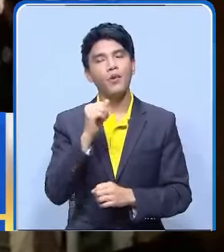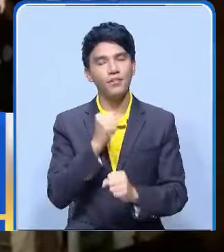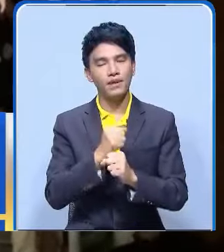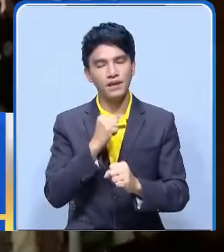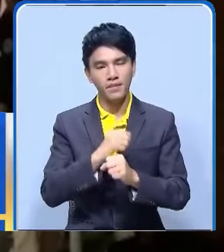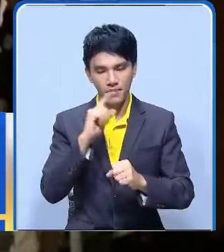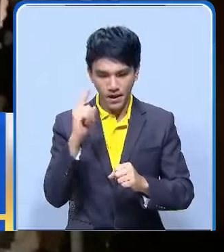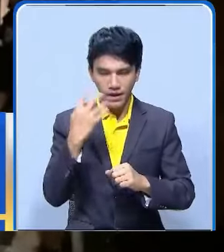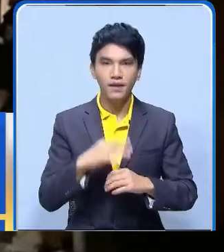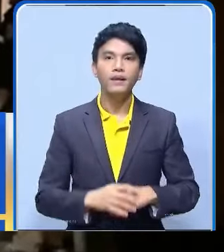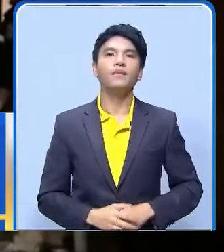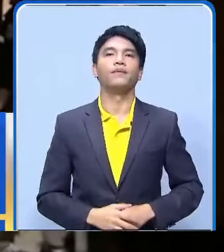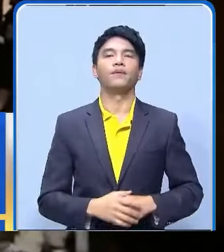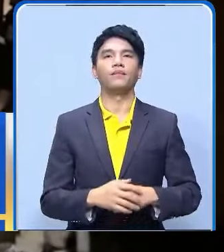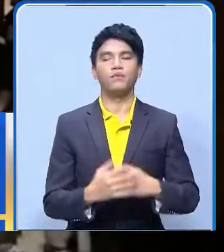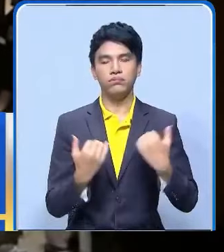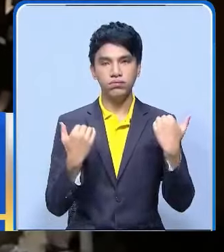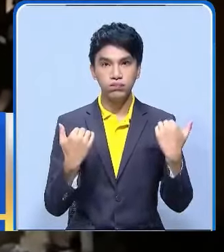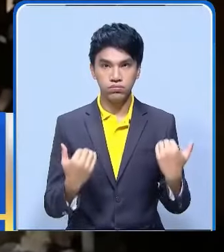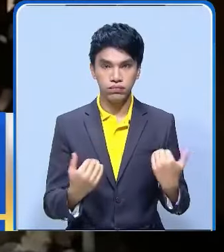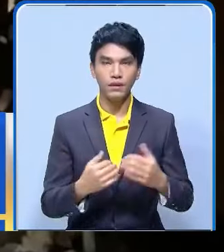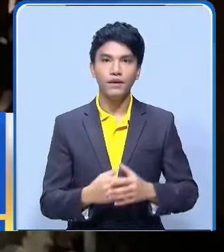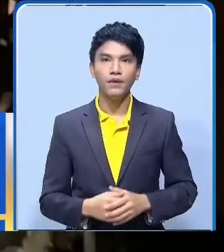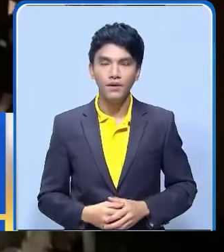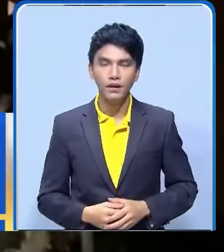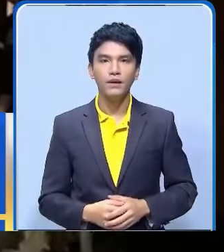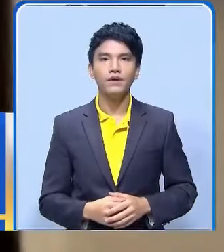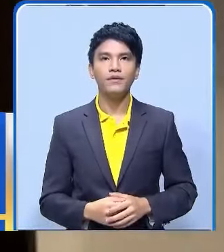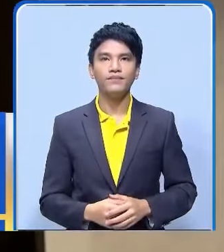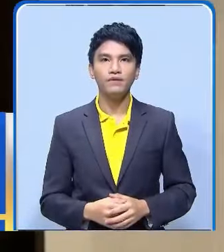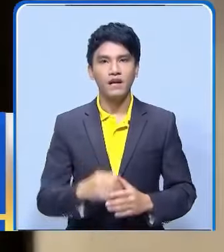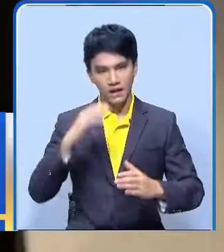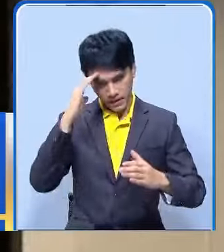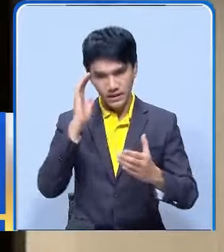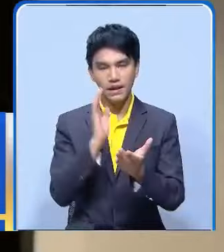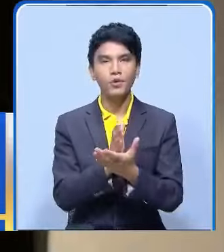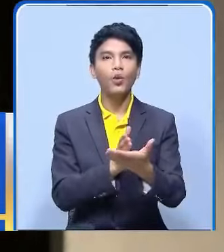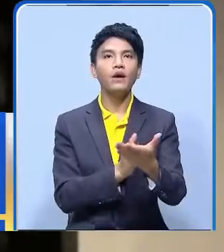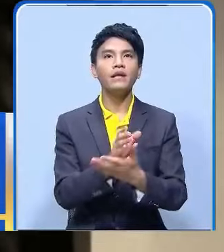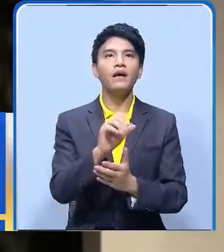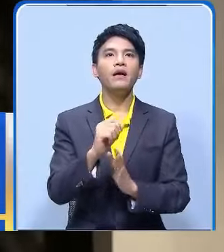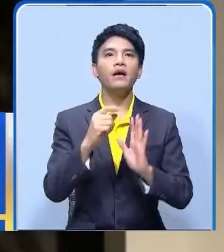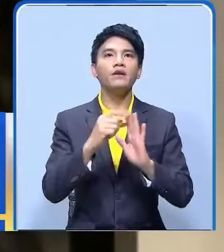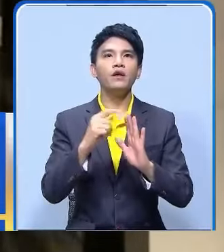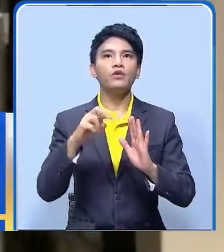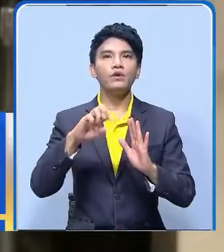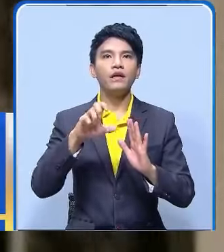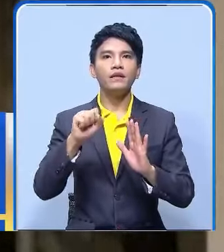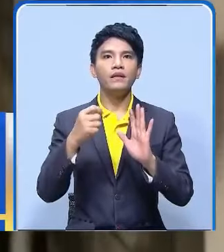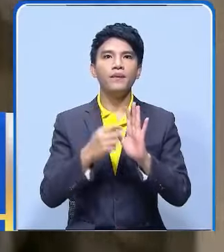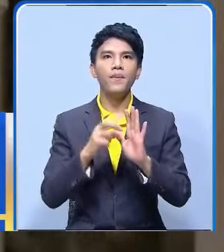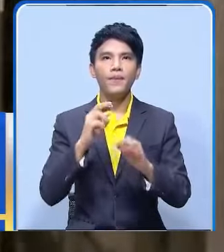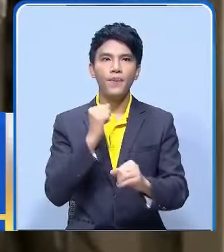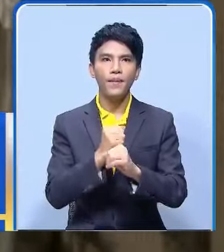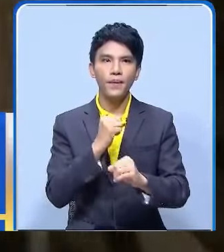อ่ะล่าสุดเมื่อช่วงหัวค่ำที่ผ่านมาสน.สุทธิสารแจ้งว่าเจ้าหน้าที่การไฟฟ้านครหลวงเร่งมือปักเสา11ต้น